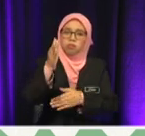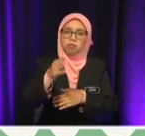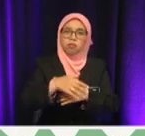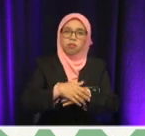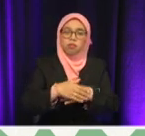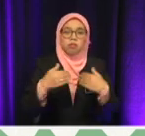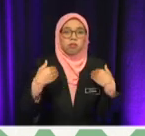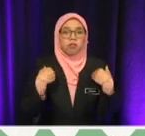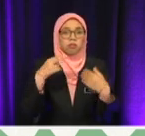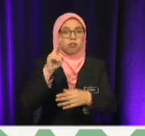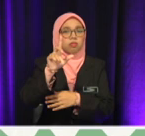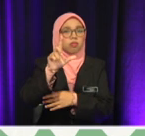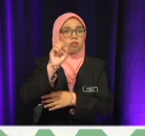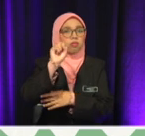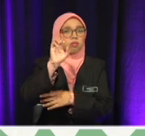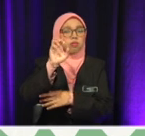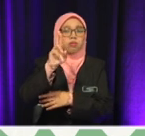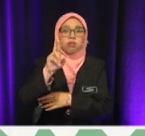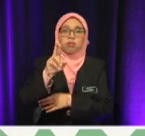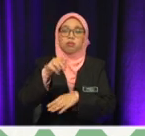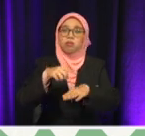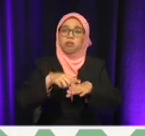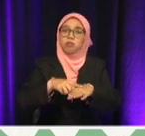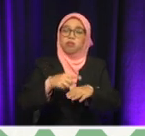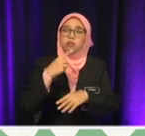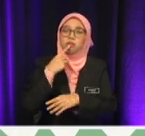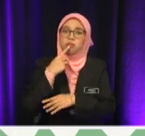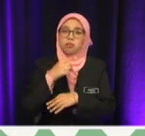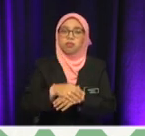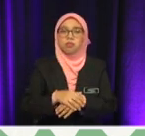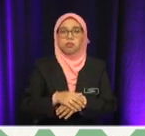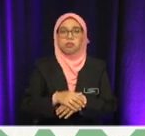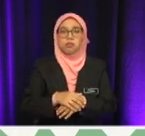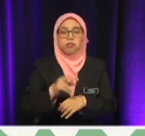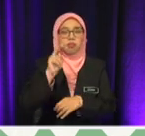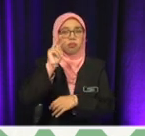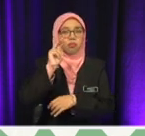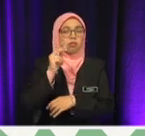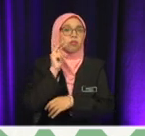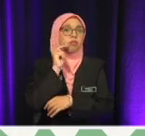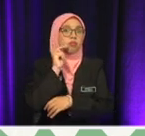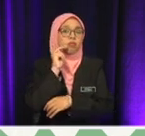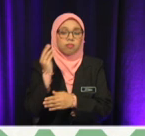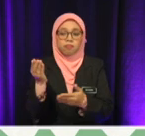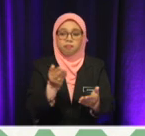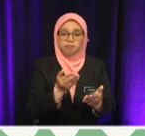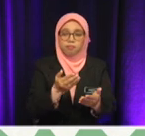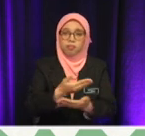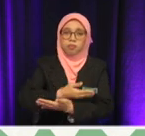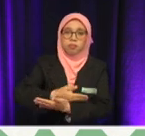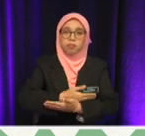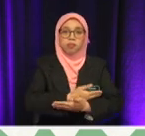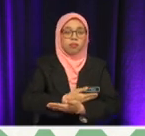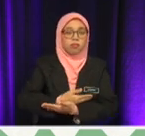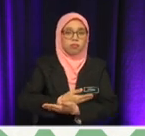di mulut. Okey, risau dengan keadaan itu, Nur membawa kedua-dua anaknya itu ke klinik swasta yang